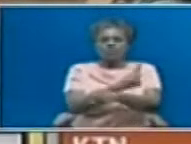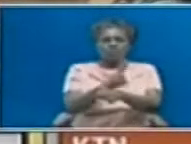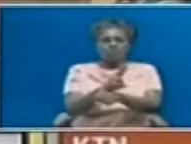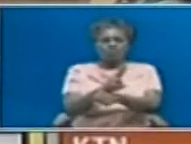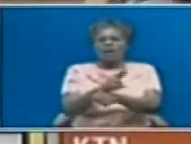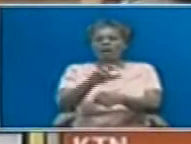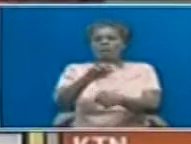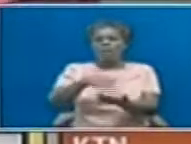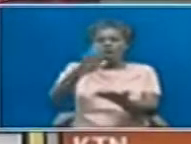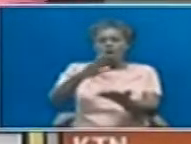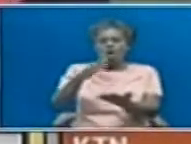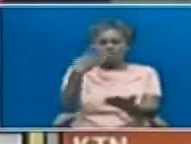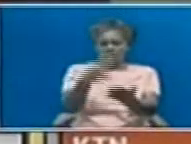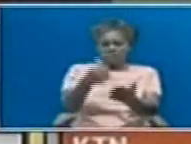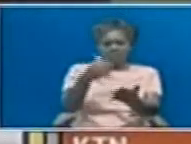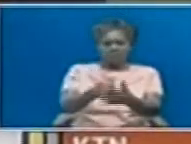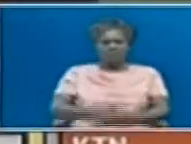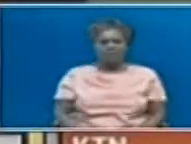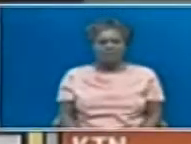wa ziada.